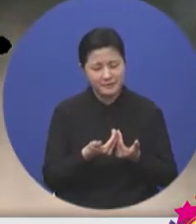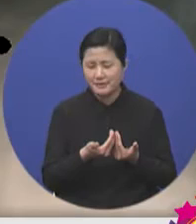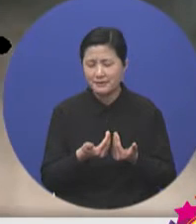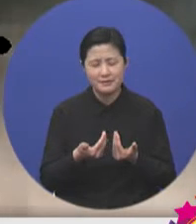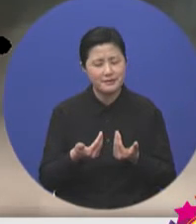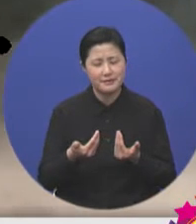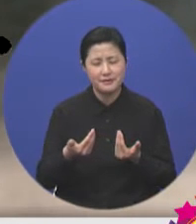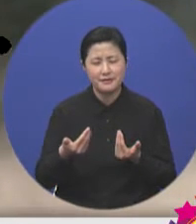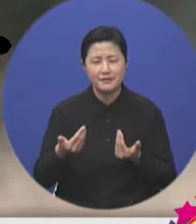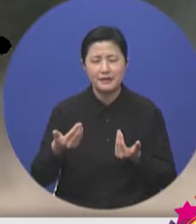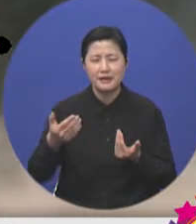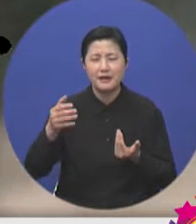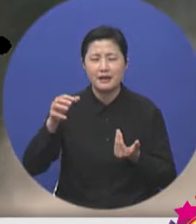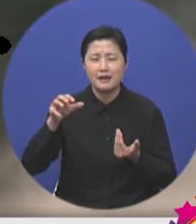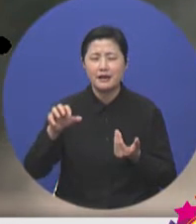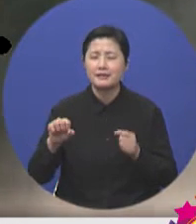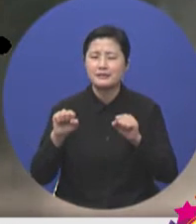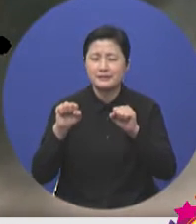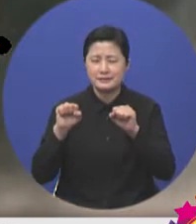몸만은 떠나